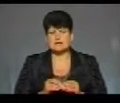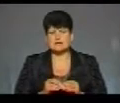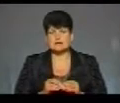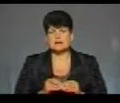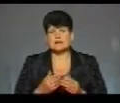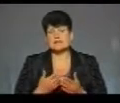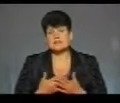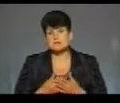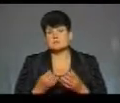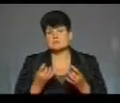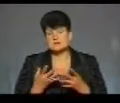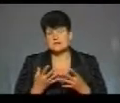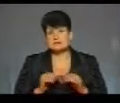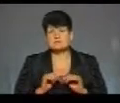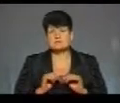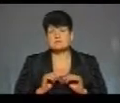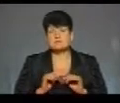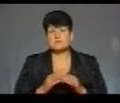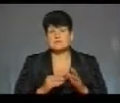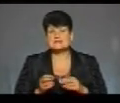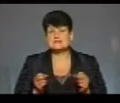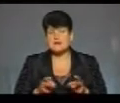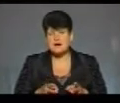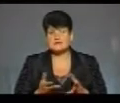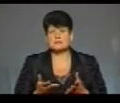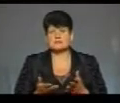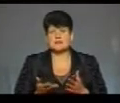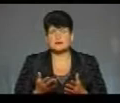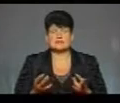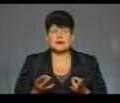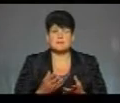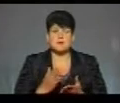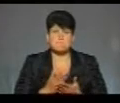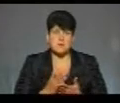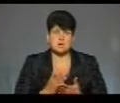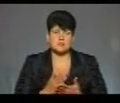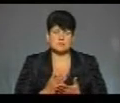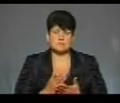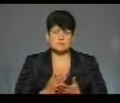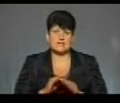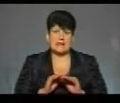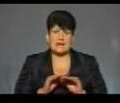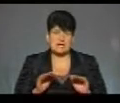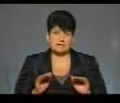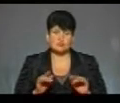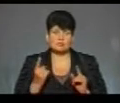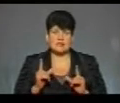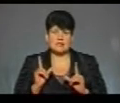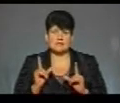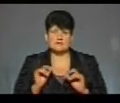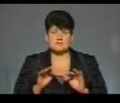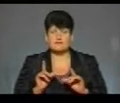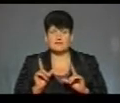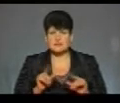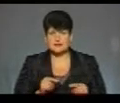вона цивільна спеціальність порівняно з військовою, але в той же час треба мати фаховий рівень, щоб одне діло їхати на машині, а друге